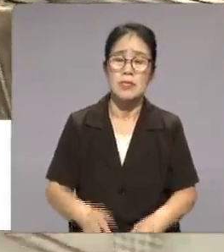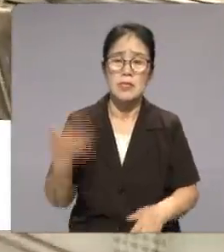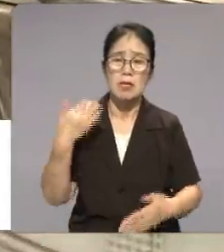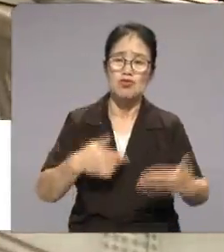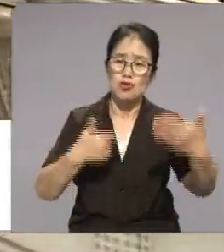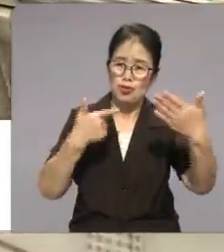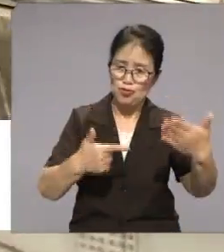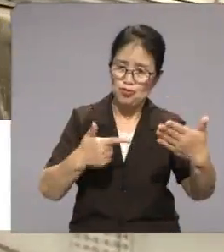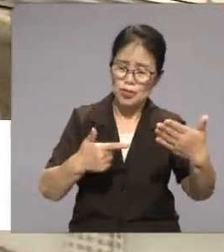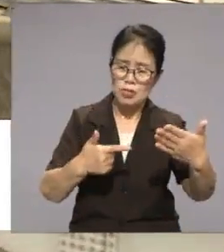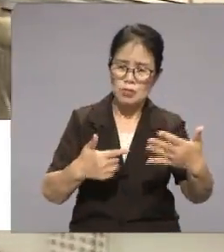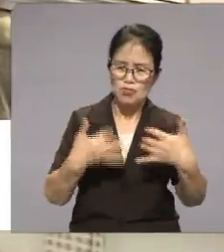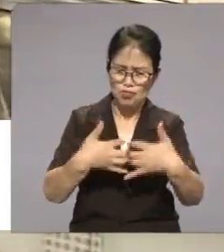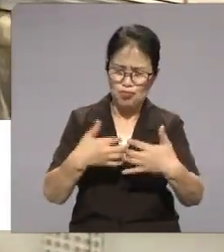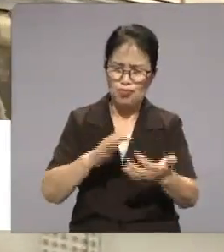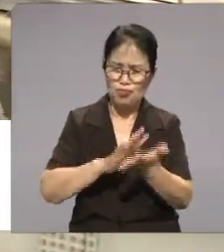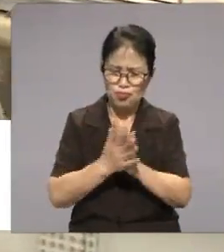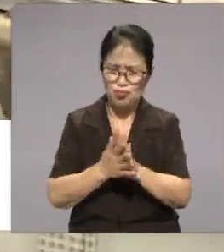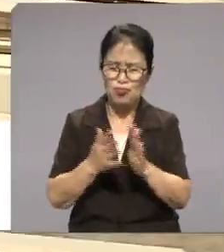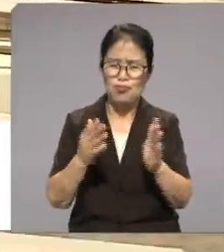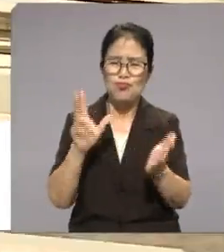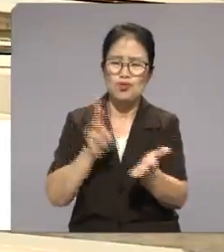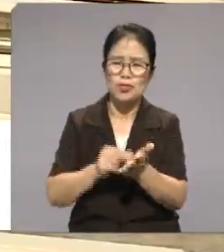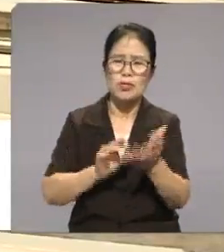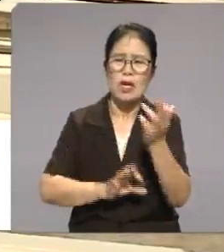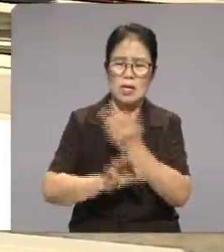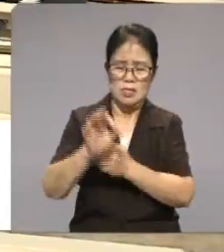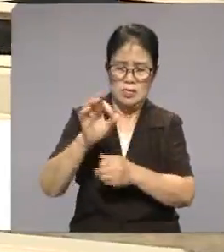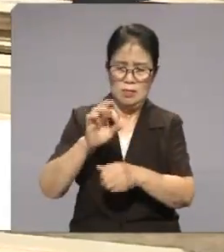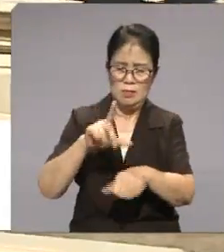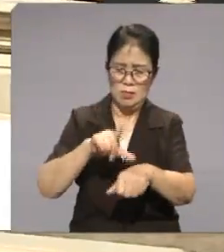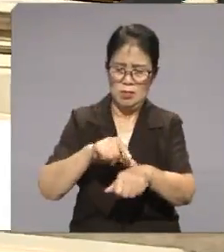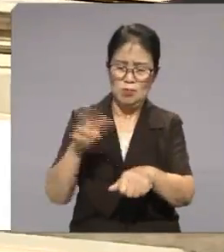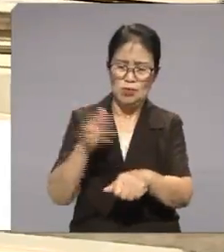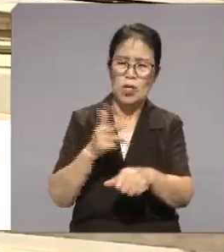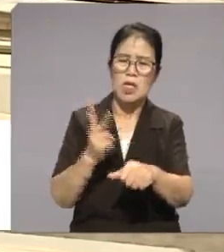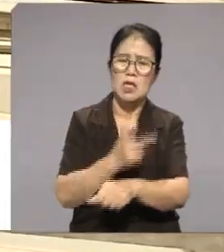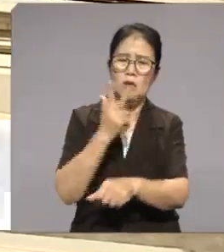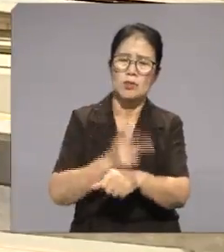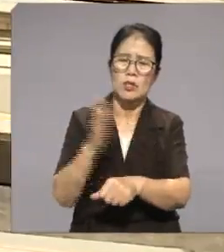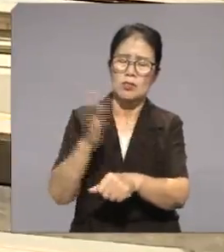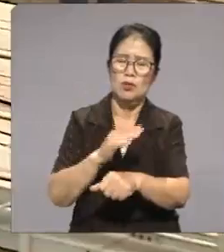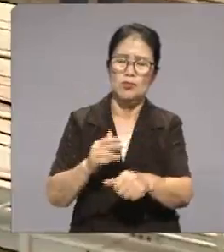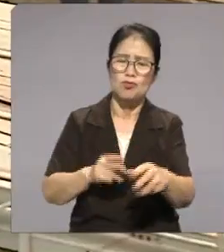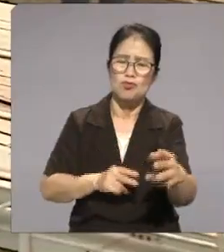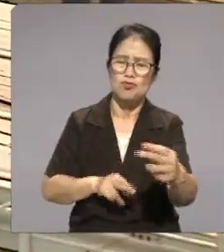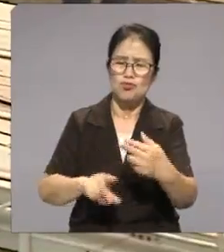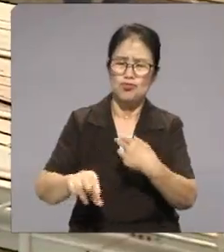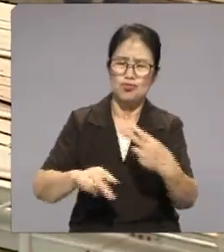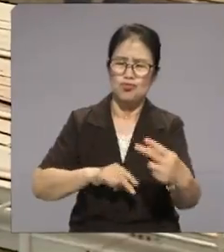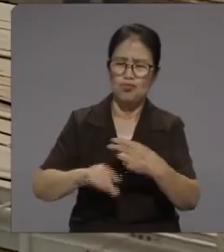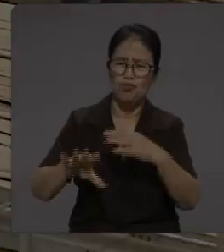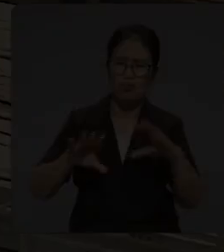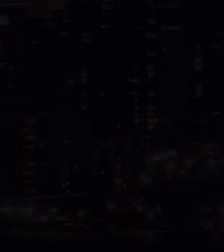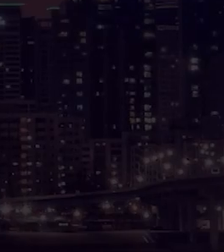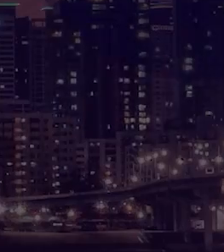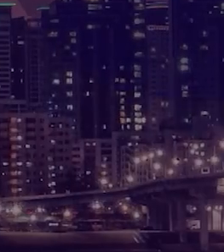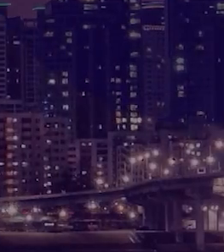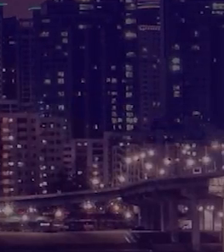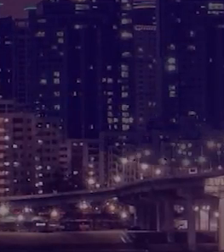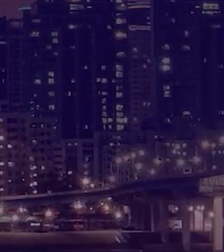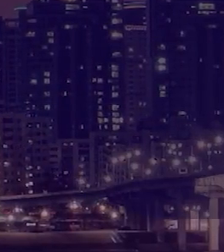에는 동력 변환 장치 문제로 아침 출근 시간 때부터 7시간 가량 운행이 중단된 바 있습니다